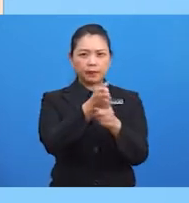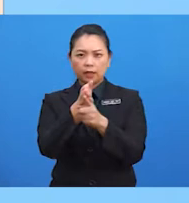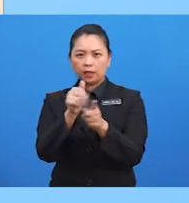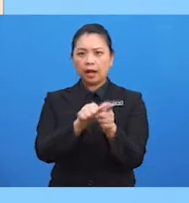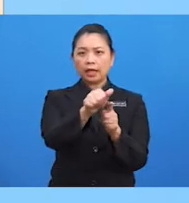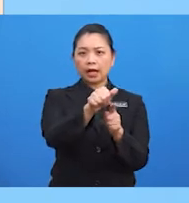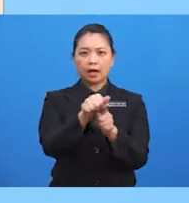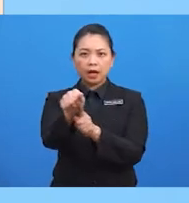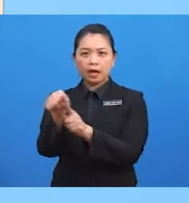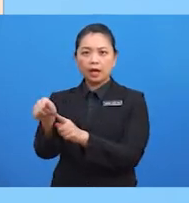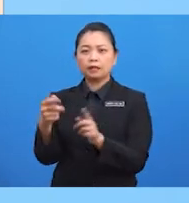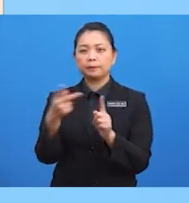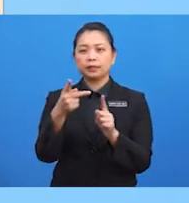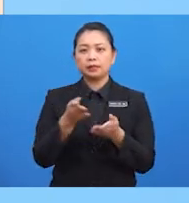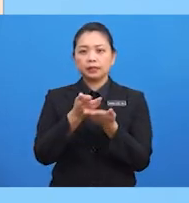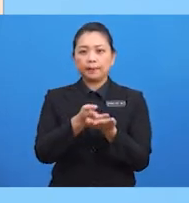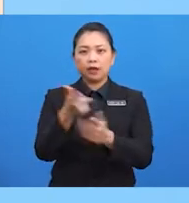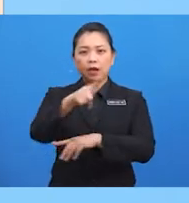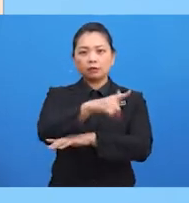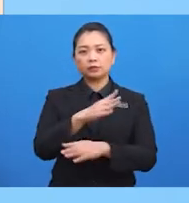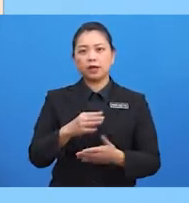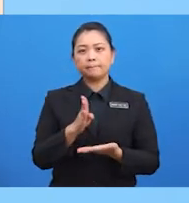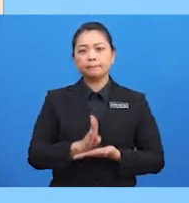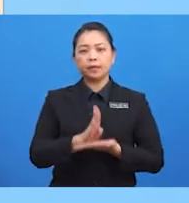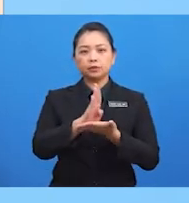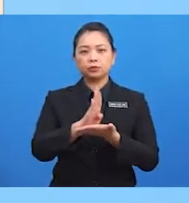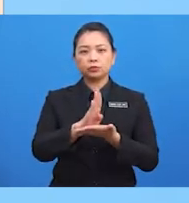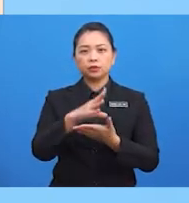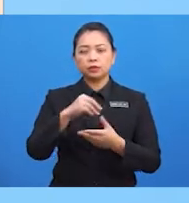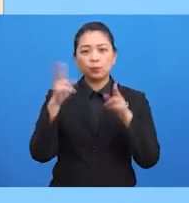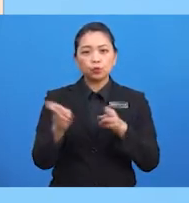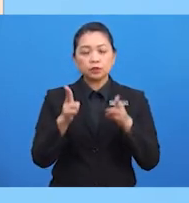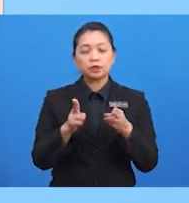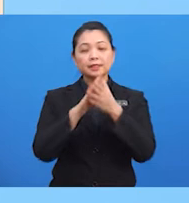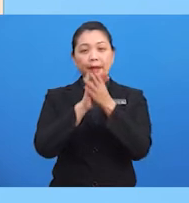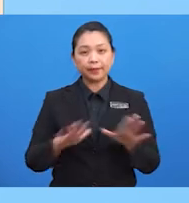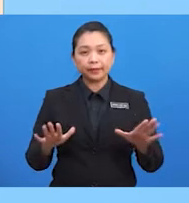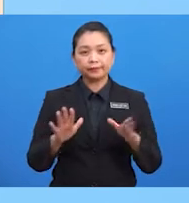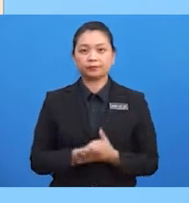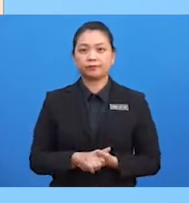kapal terbang. Ia juga membantu dalam usaha menyelamat.